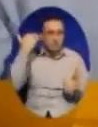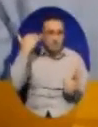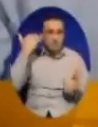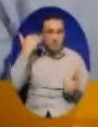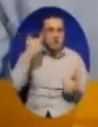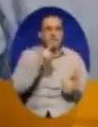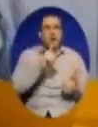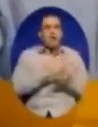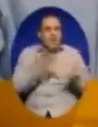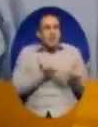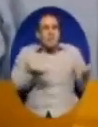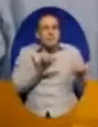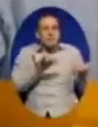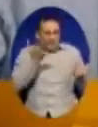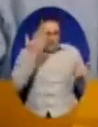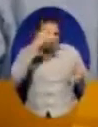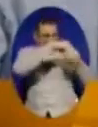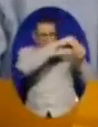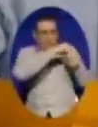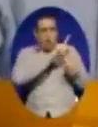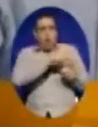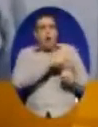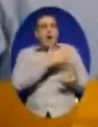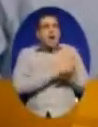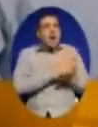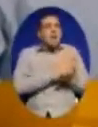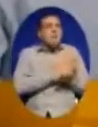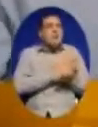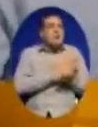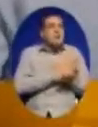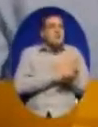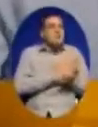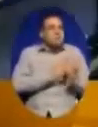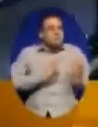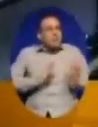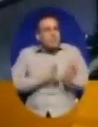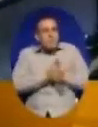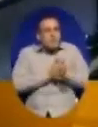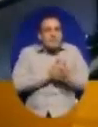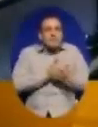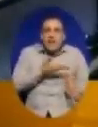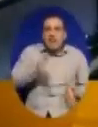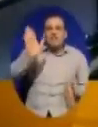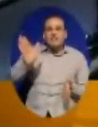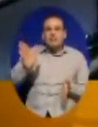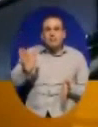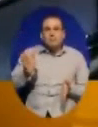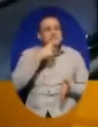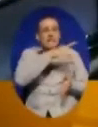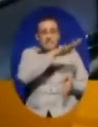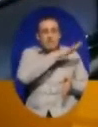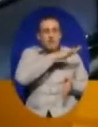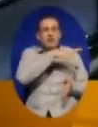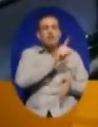ולא היה תמריץ לאנשים שפעלו בתוכם לצאת החוצה ולהסתכן. זאת אומרת, זו סביבה מנוונת. נכון, לא מנוונת, אבל זו סביבה